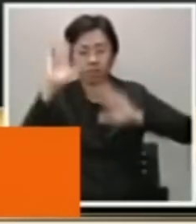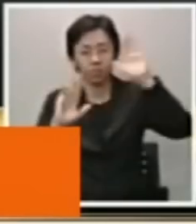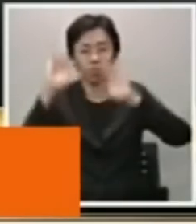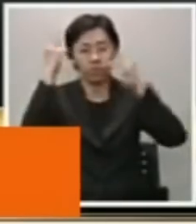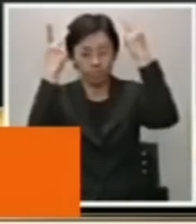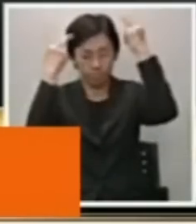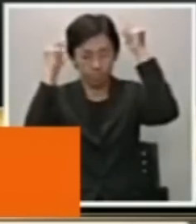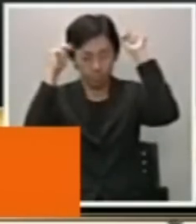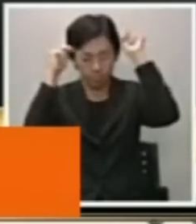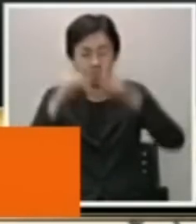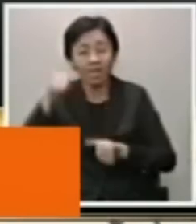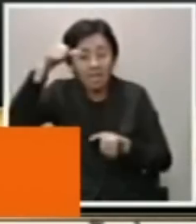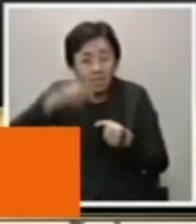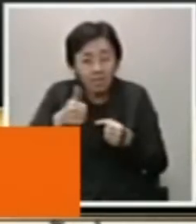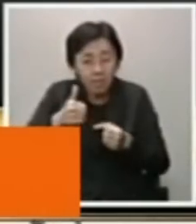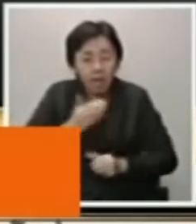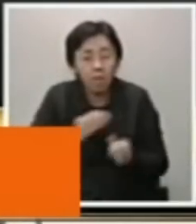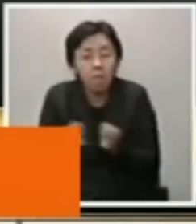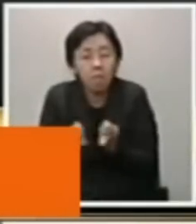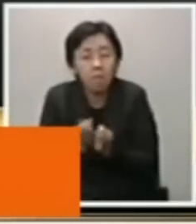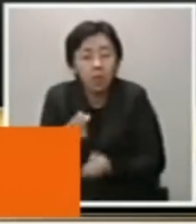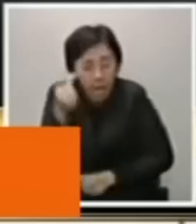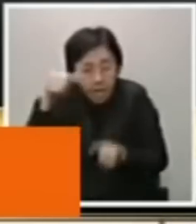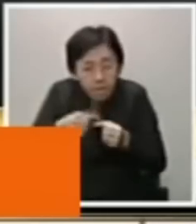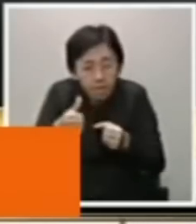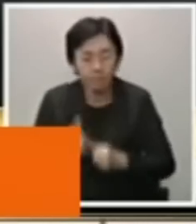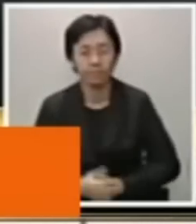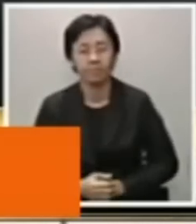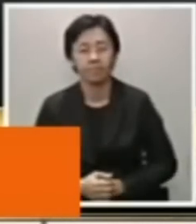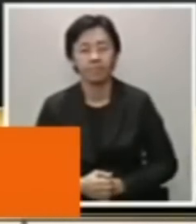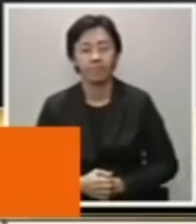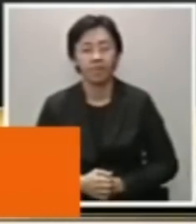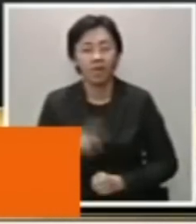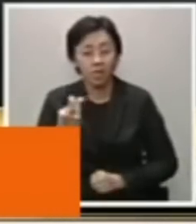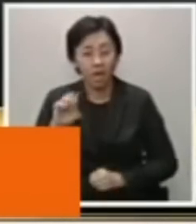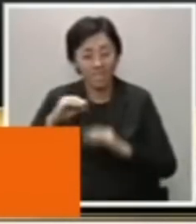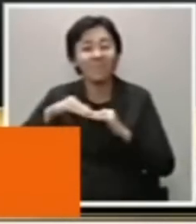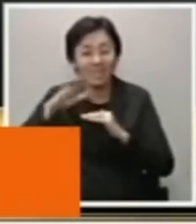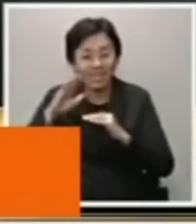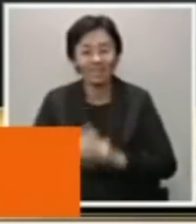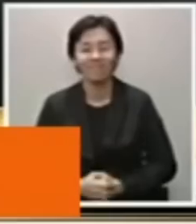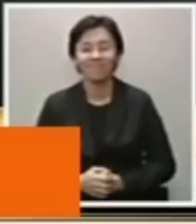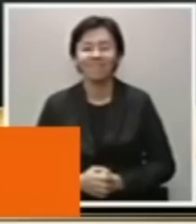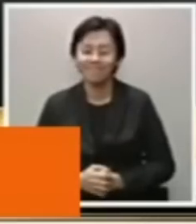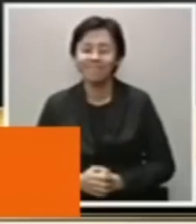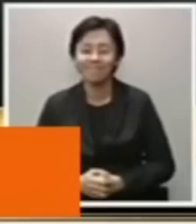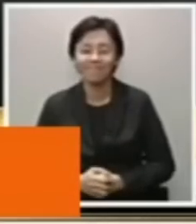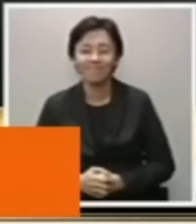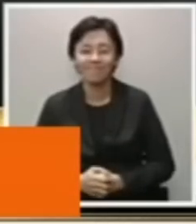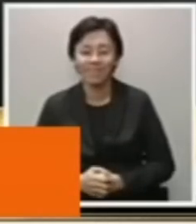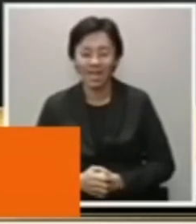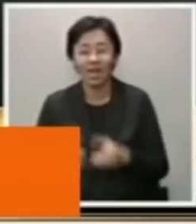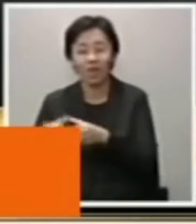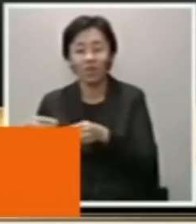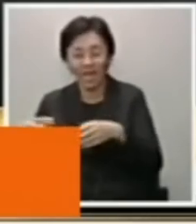นตรีแล้วจำได้ไหมครับว่าผมได้คะแนนเสียงเท่าไหร่เกิน250นะก็มากกว่าฝ่ายค้าน